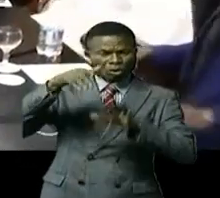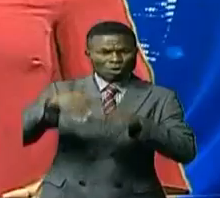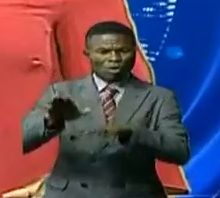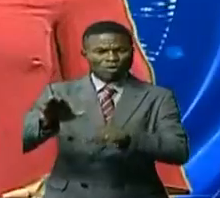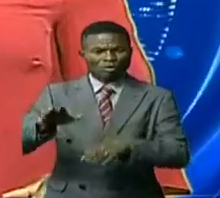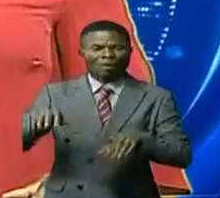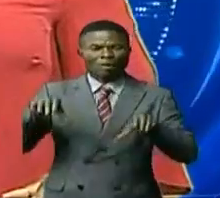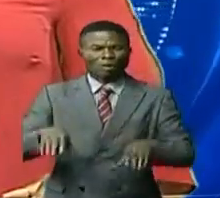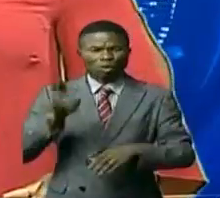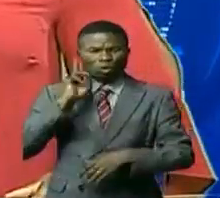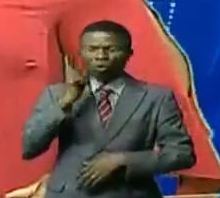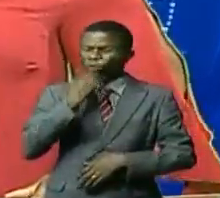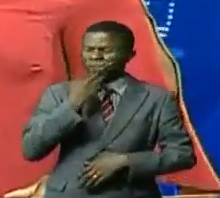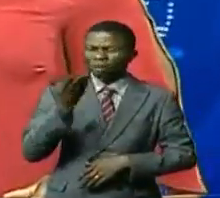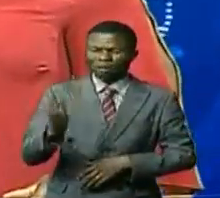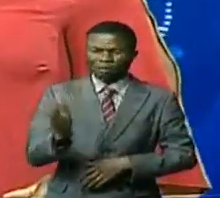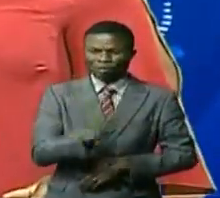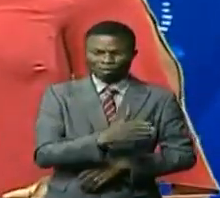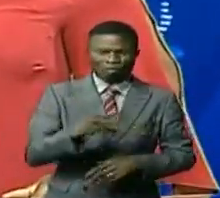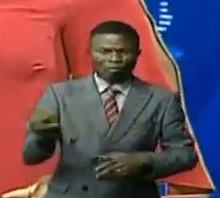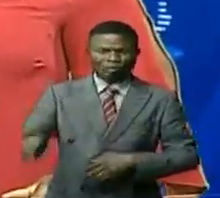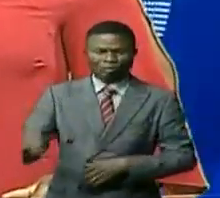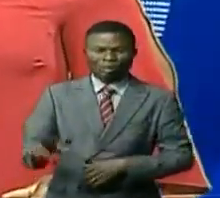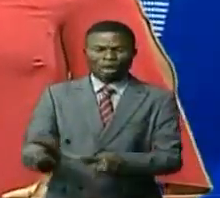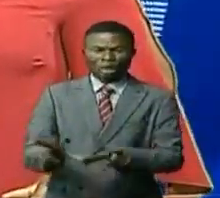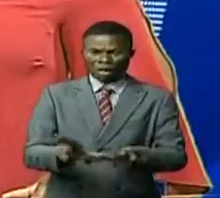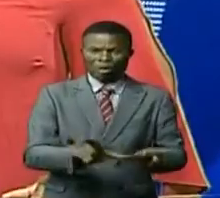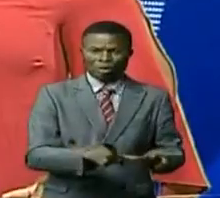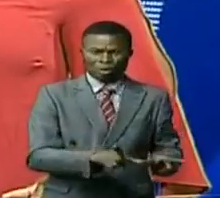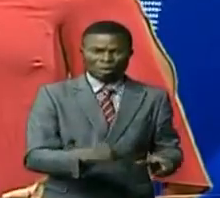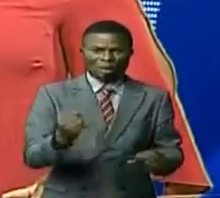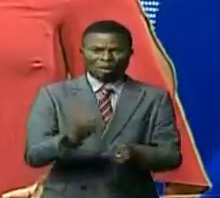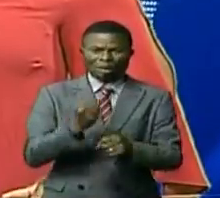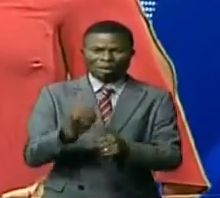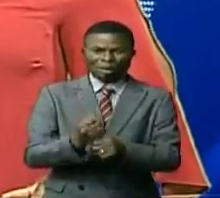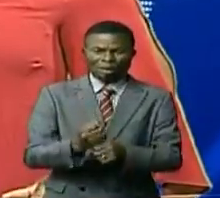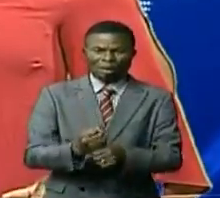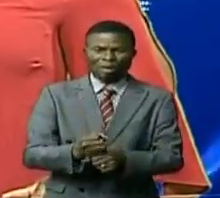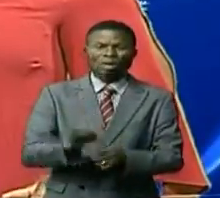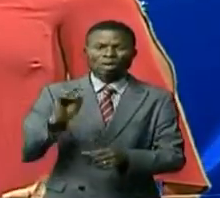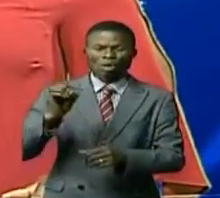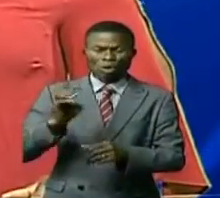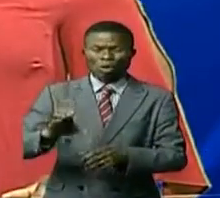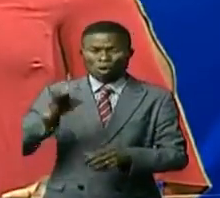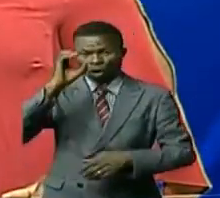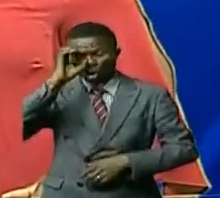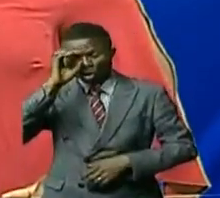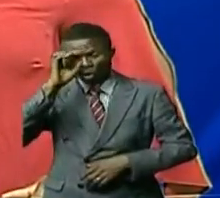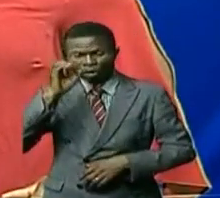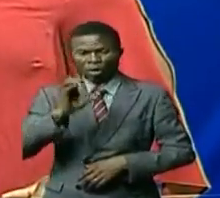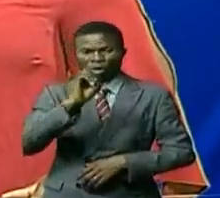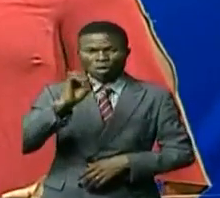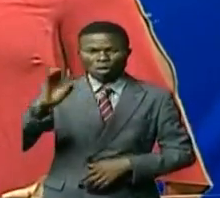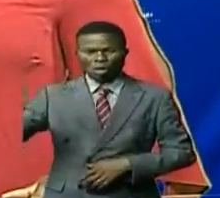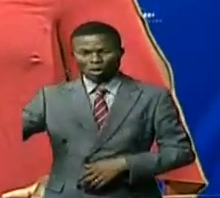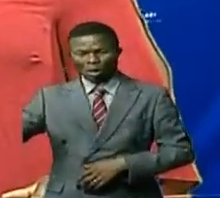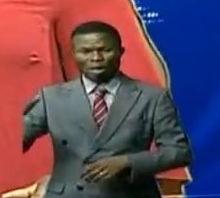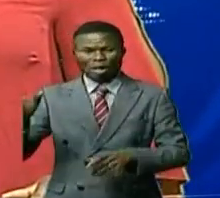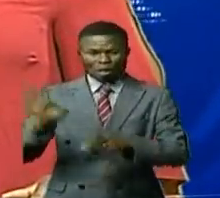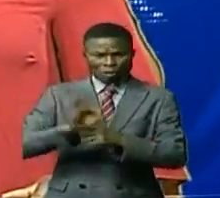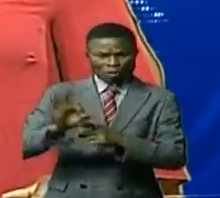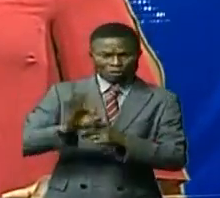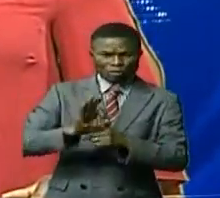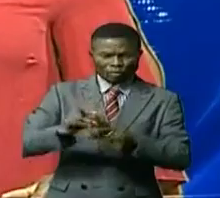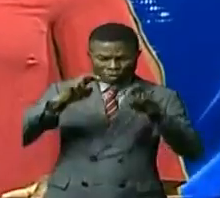Hôtel. Voilà, et dans la province du Lualaba, les agents de l'Office congolais de contrôle OCC sont en formation sur